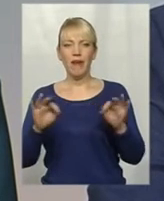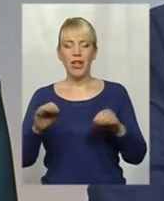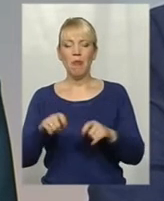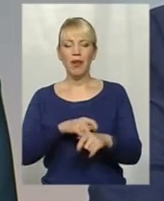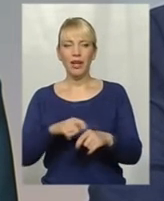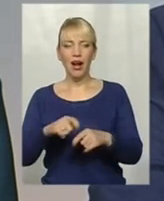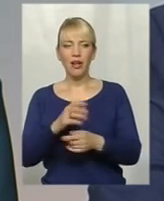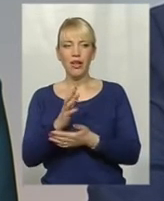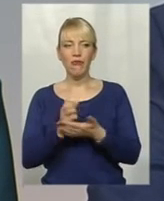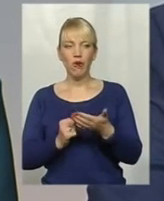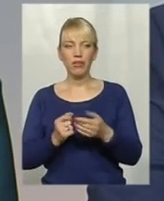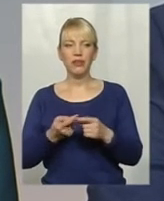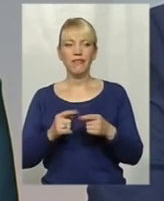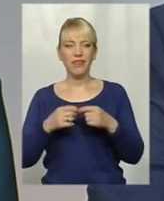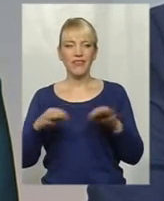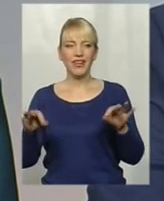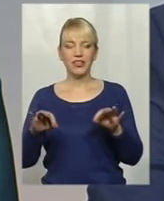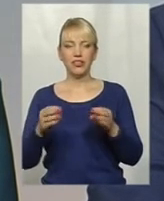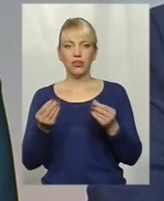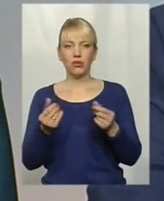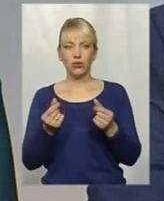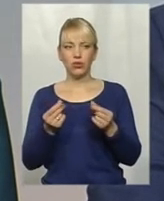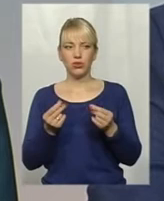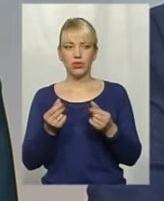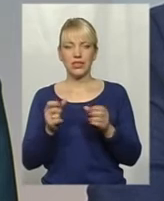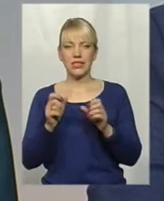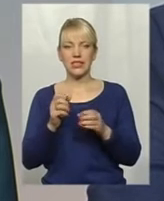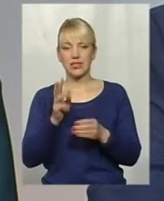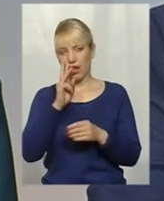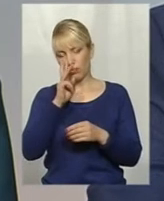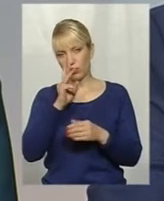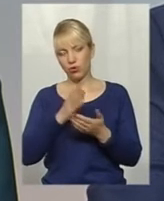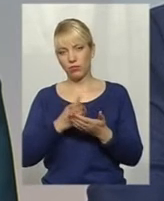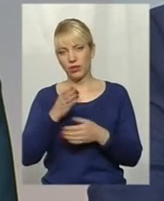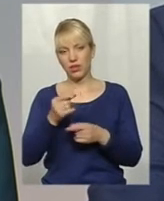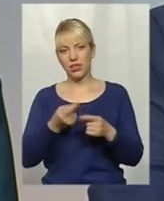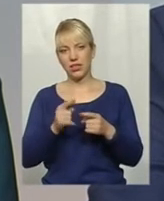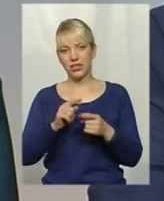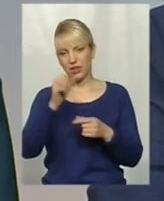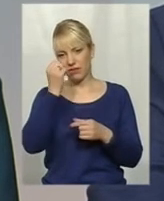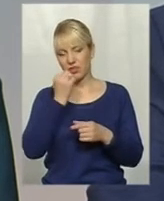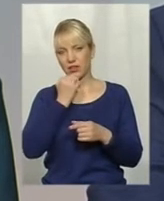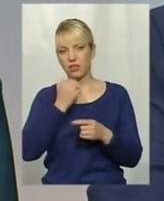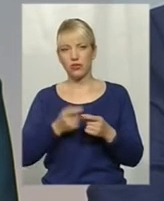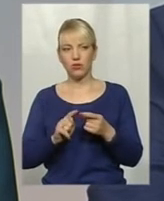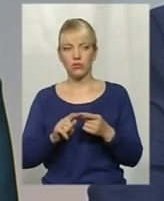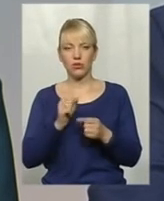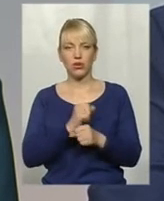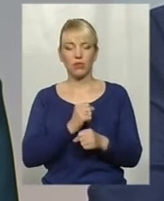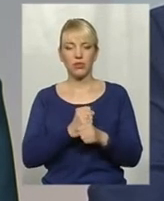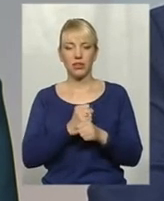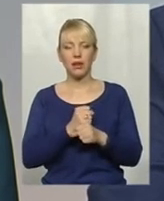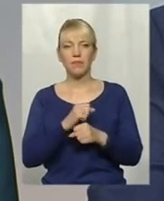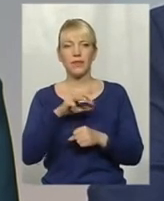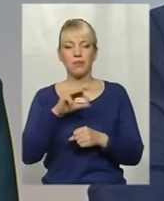фонди, вивільнити кошти фонду заробітної платні і завдяки цьому створити цю мережу, про яку ми говоримо. А це